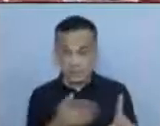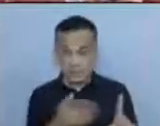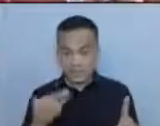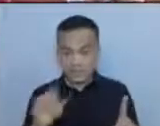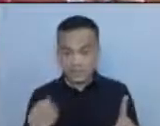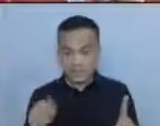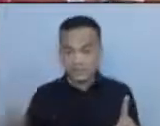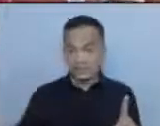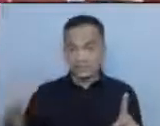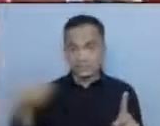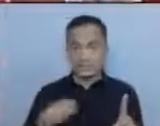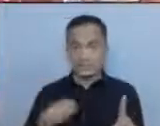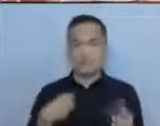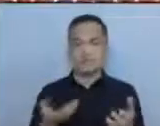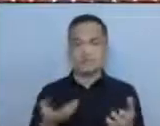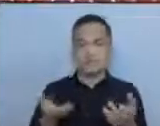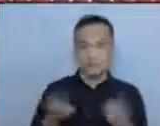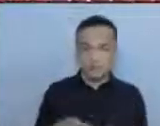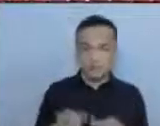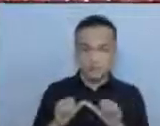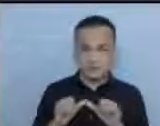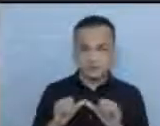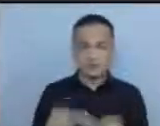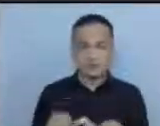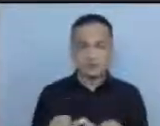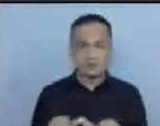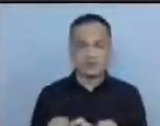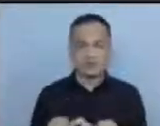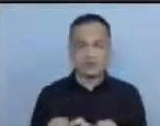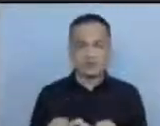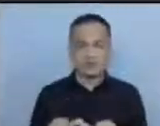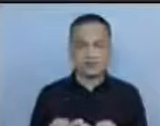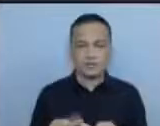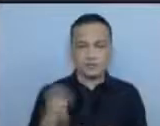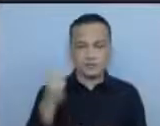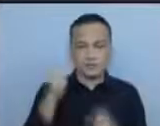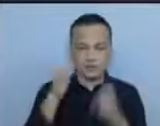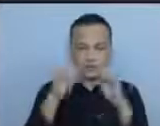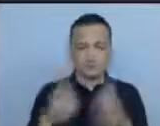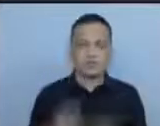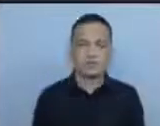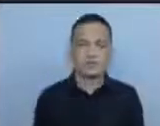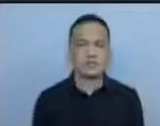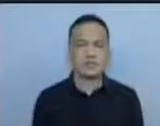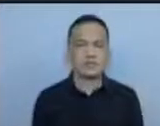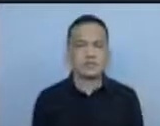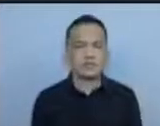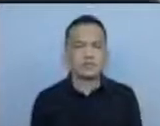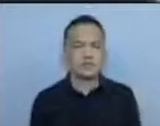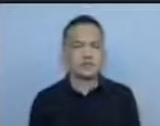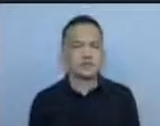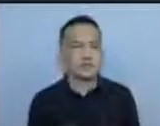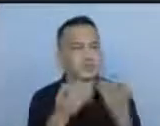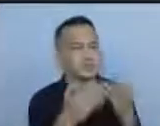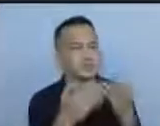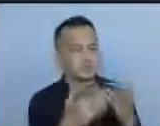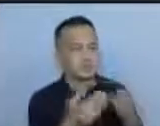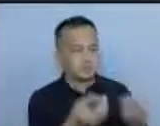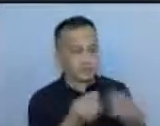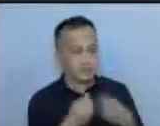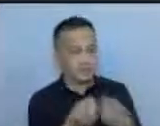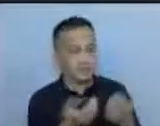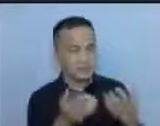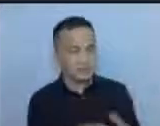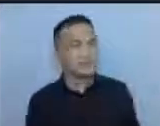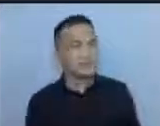kanya ng tsansang maipagpatuloy ang kanyang nahintong edukasyon. Napapasalamat po kami kasi nigyan po nila kami ng chance mag-aral ulit. Malaking tulong